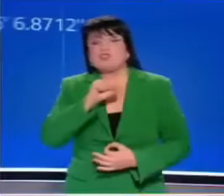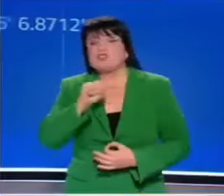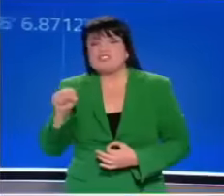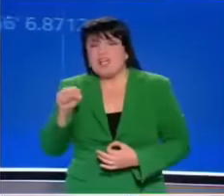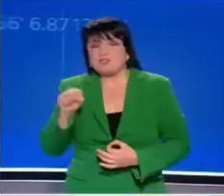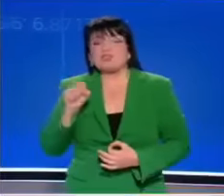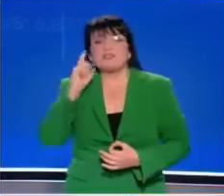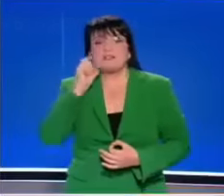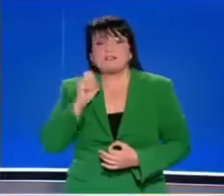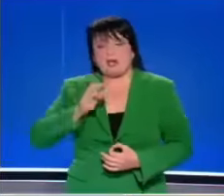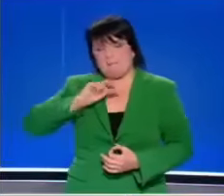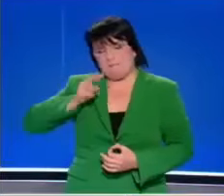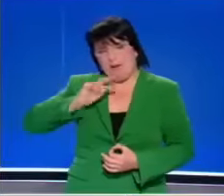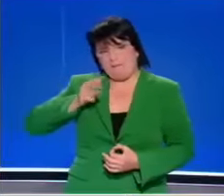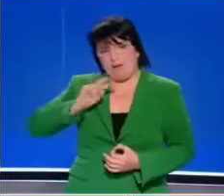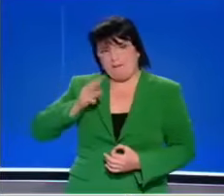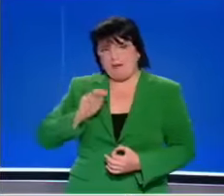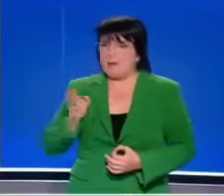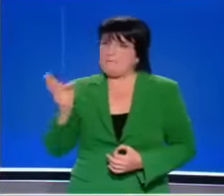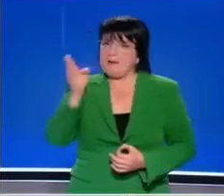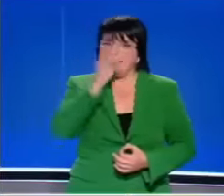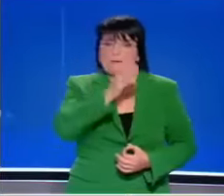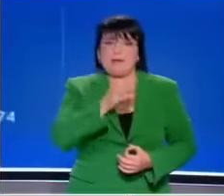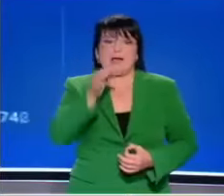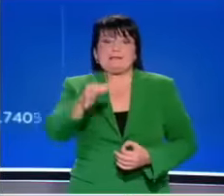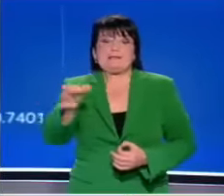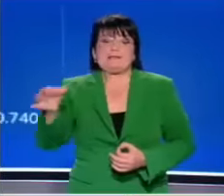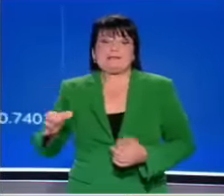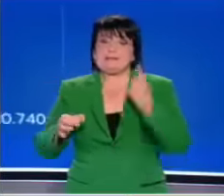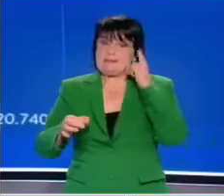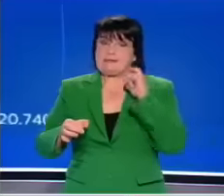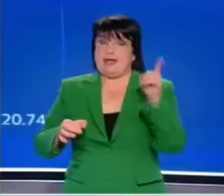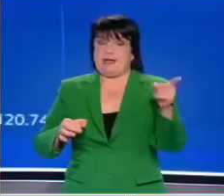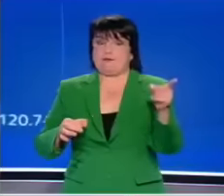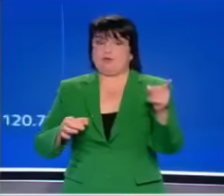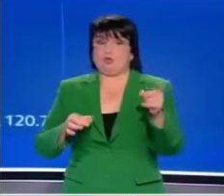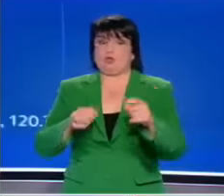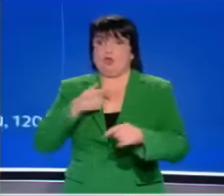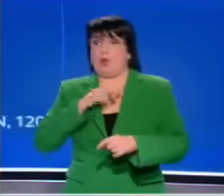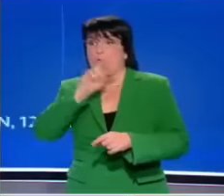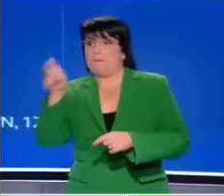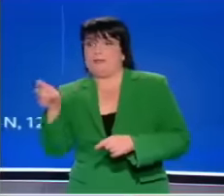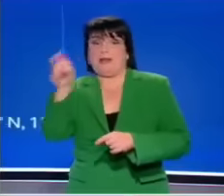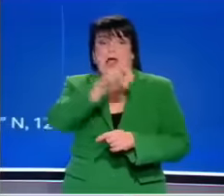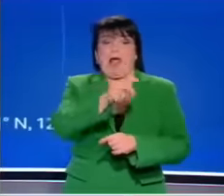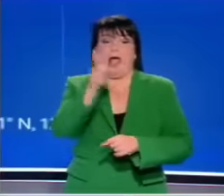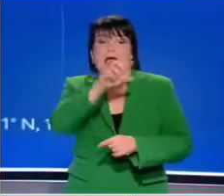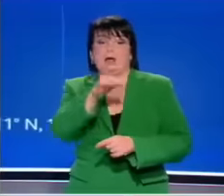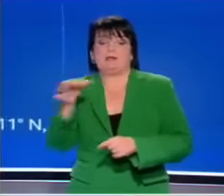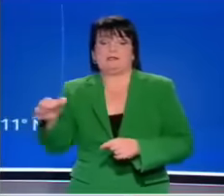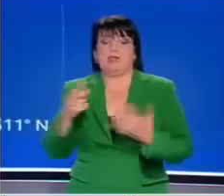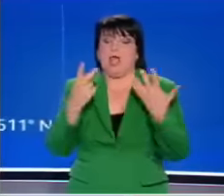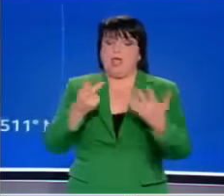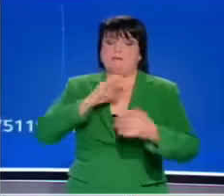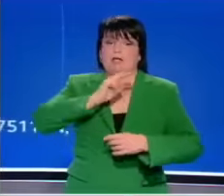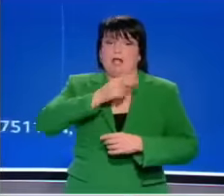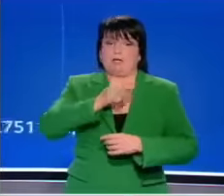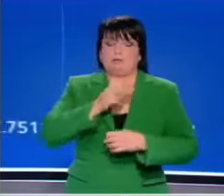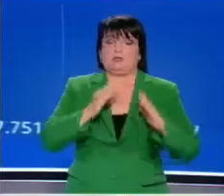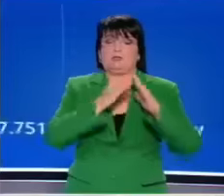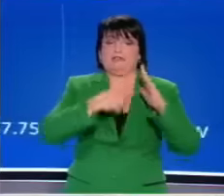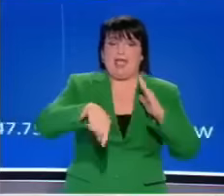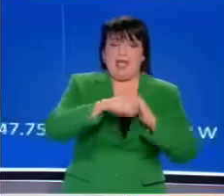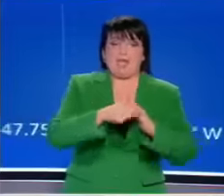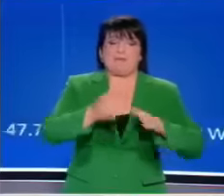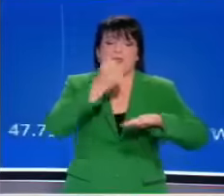μέσα σε μία ώρα που έχω αλλάξει από ποιο νησί έχω πάει σε άλλ νησί δεν μπορεί να του πει ότι έχω κάνει ανάρτηση μέσα σε δο ώρες με εφτά ερωτήσεις για το άσμα τεμπόν και